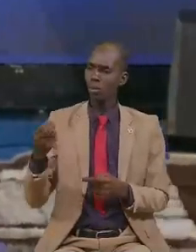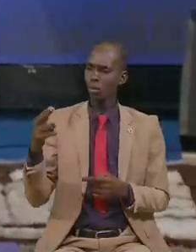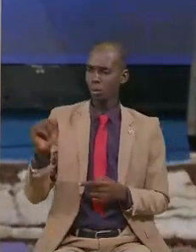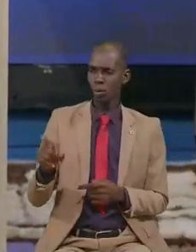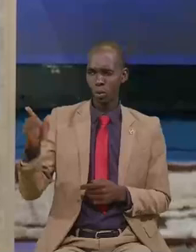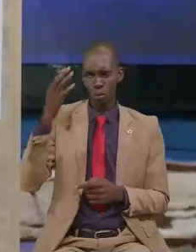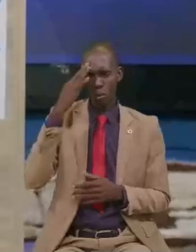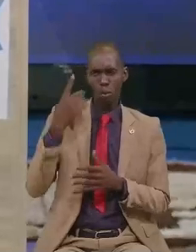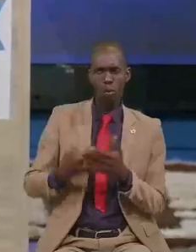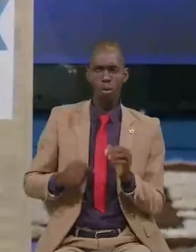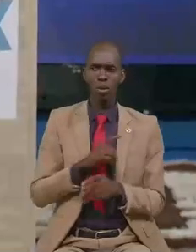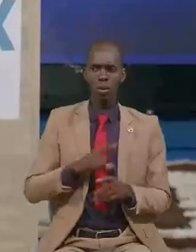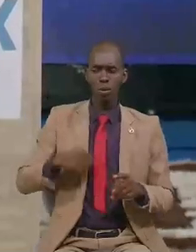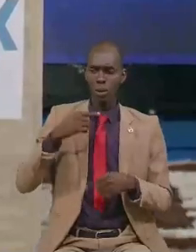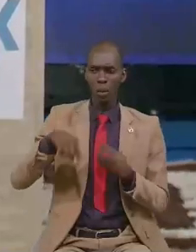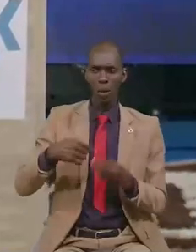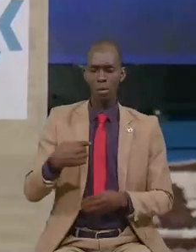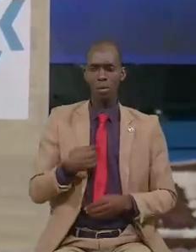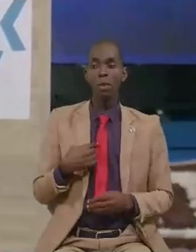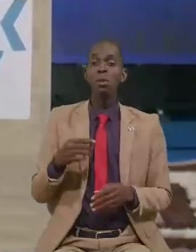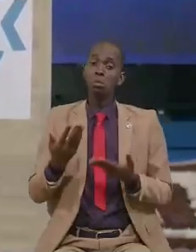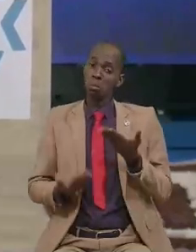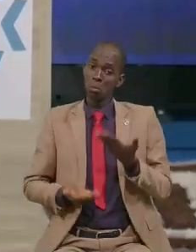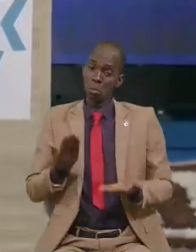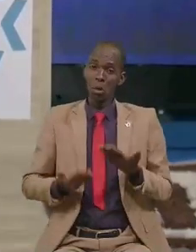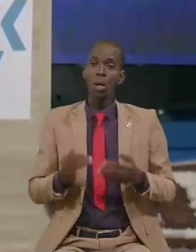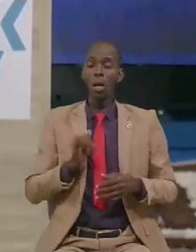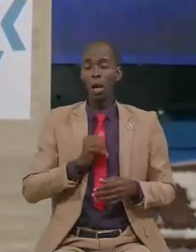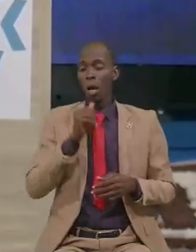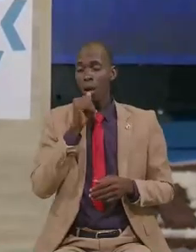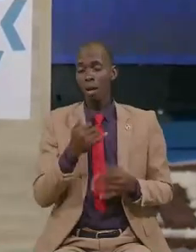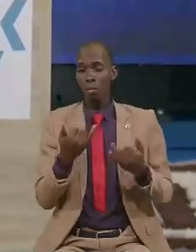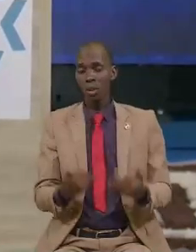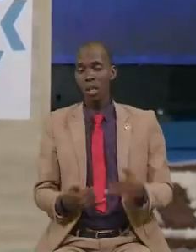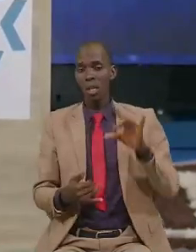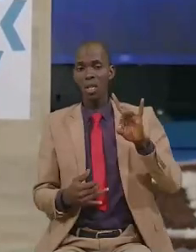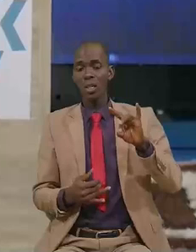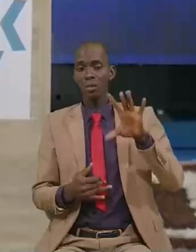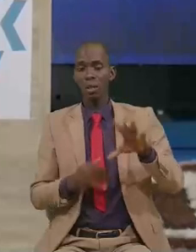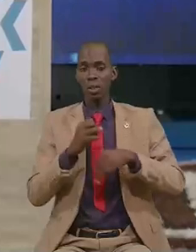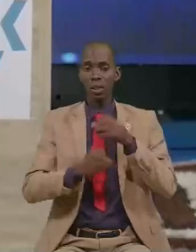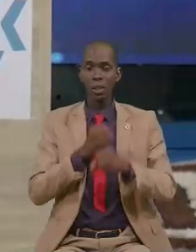Il est venu vers Josué pour dire, tu sais ce que l'Éternel avait dit. Même s'il a 85 ans maintenant,